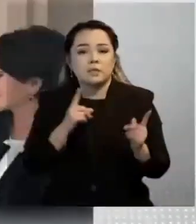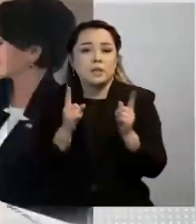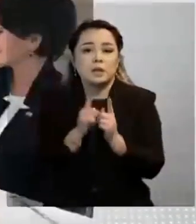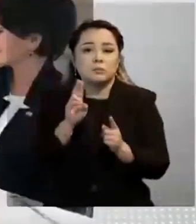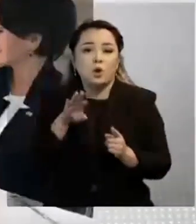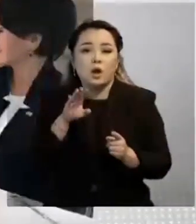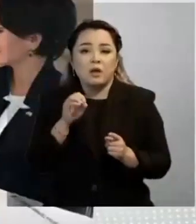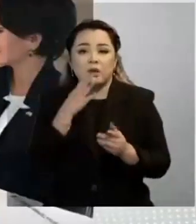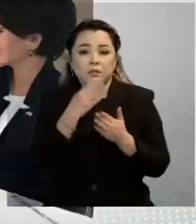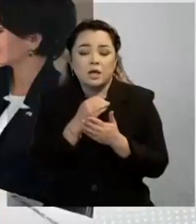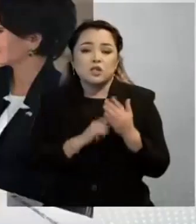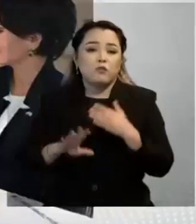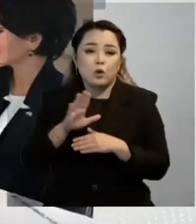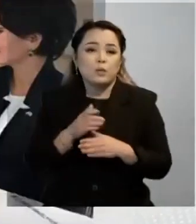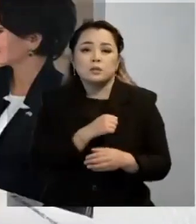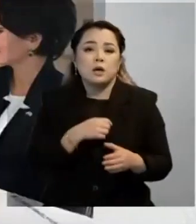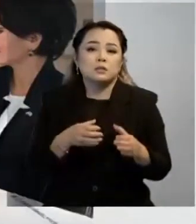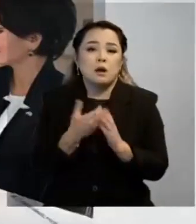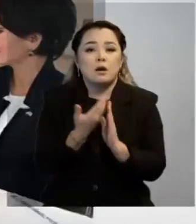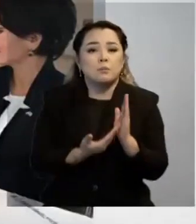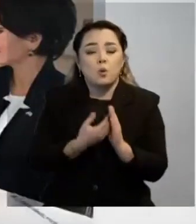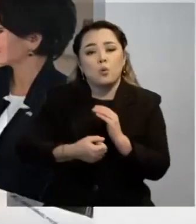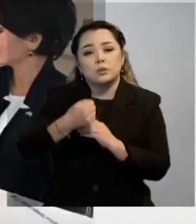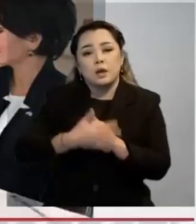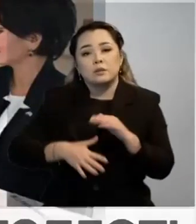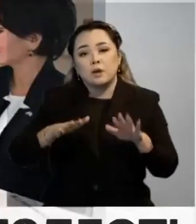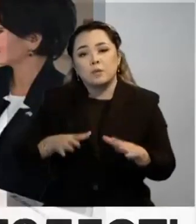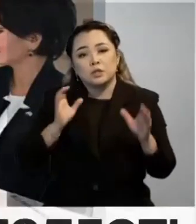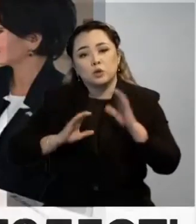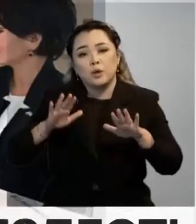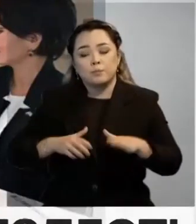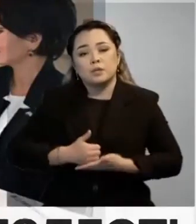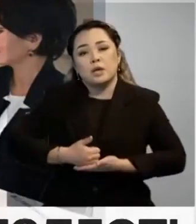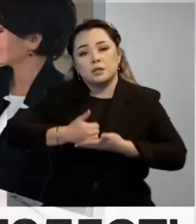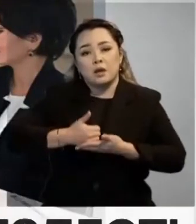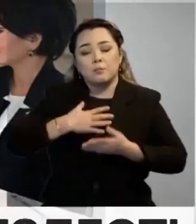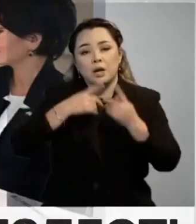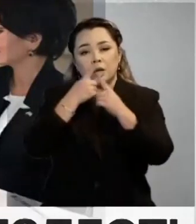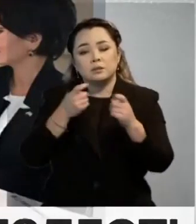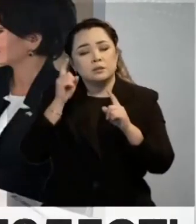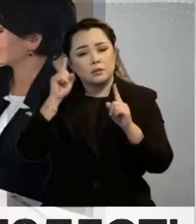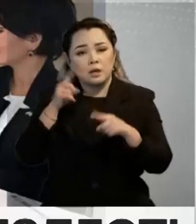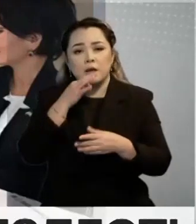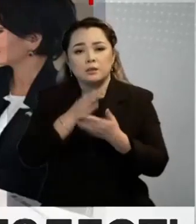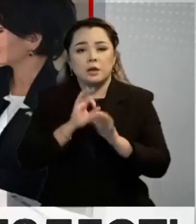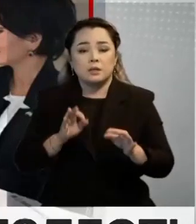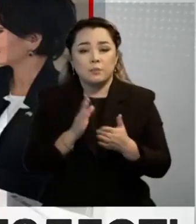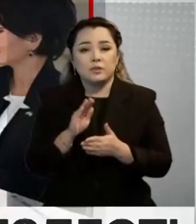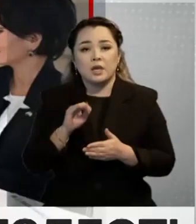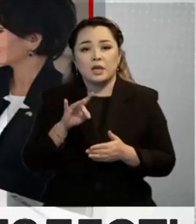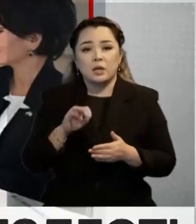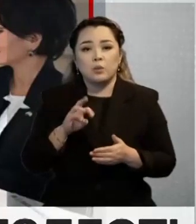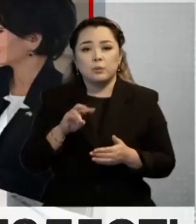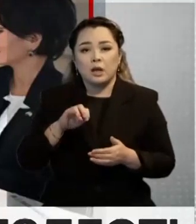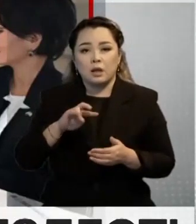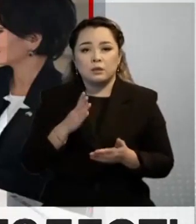Тоқаев Еуропаның ең ықпалды сараптам орталықтарының бірі саналатын институттың беделі туралы хабардар екенін айтты. Ал Тьерри де